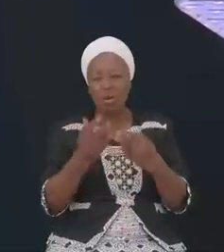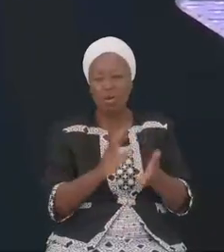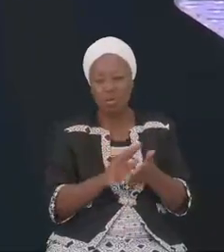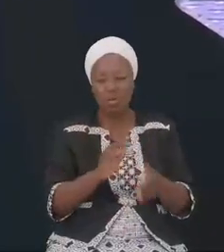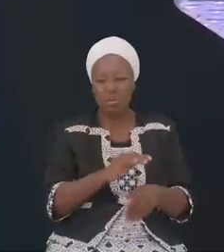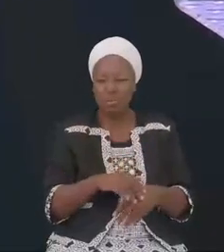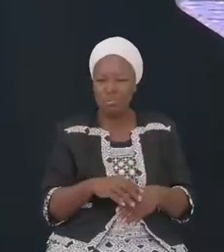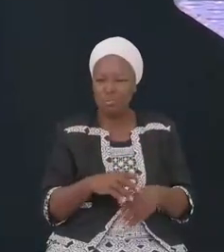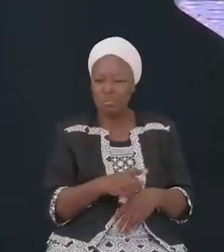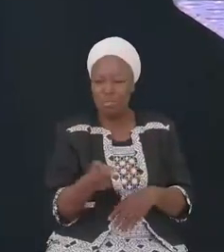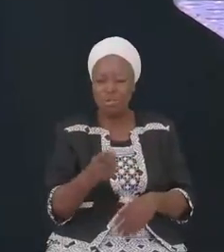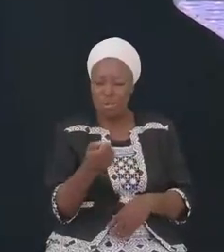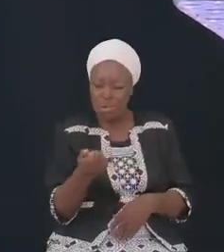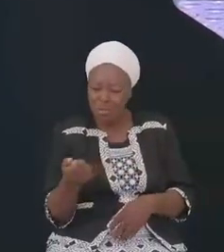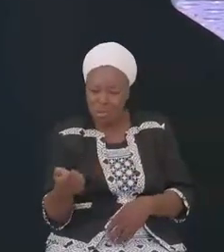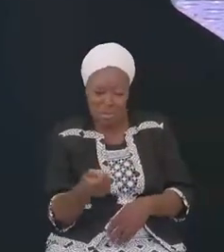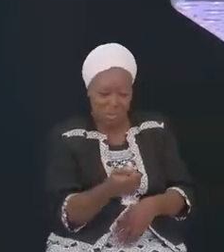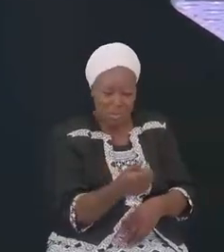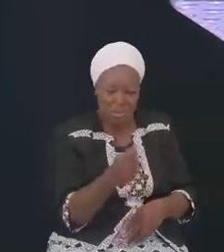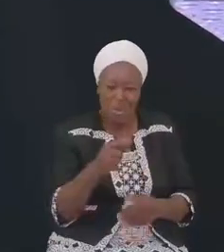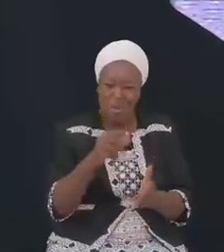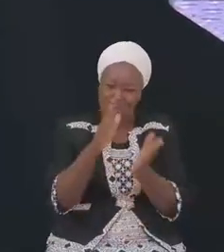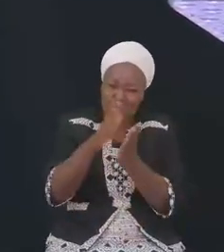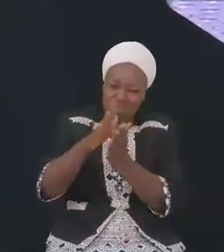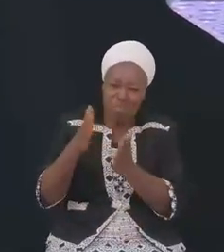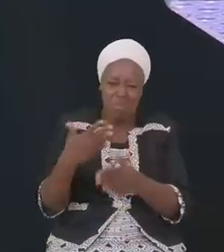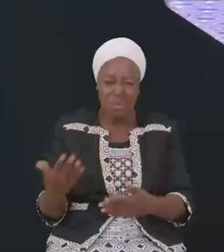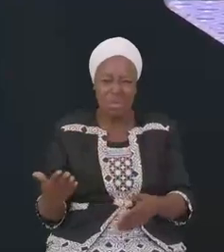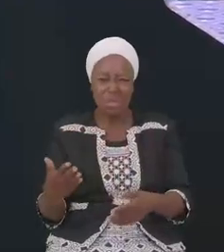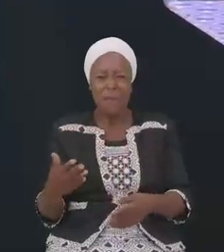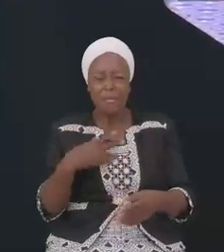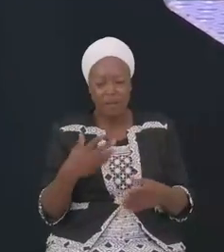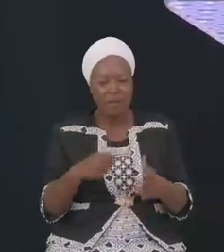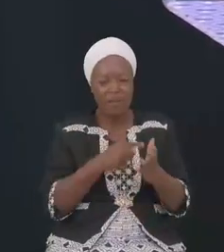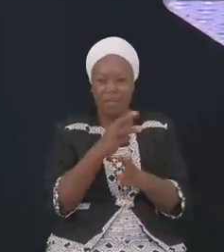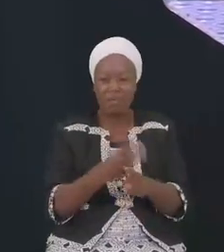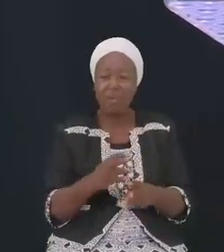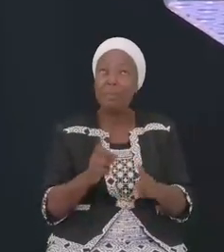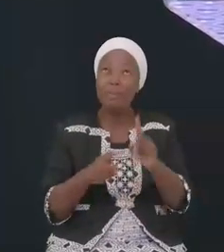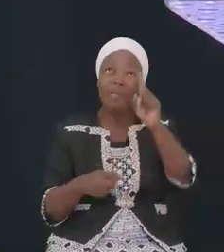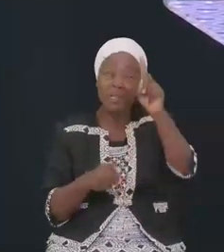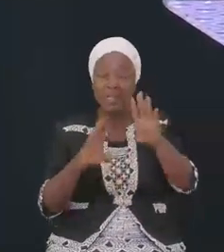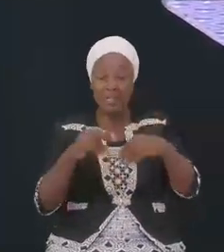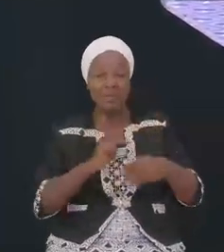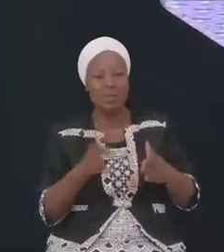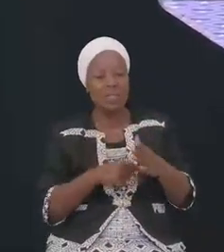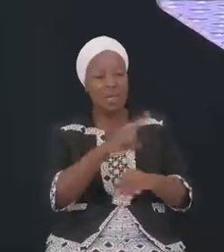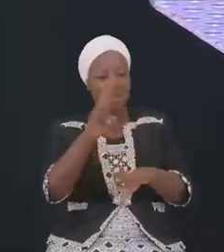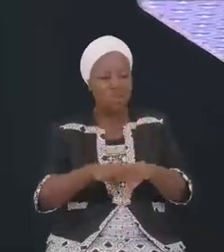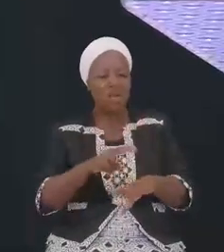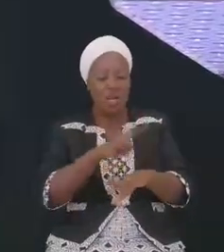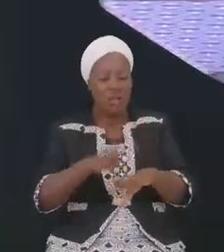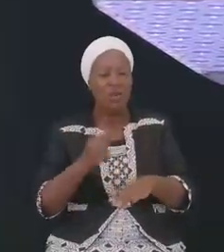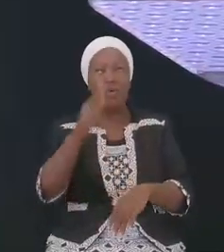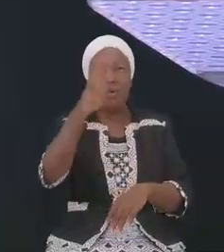petites choses et les biens matériels. Et c'est dit qu'il nous donne la nature de Dieu, la